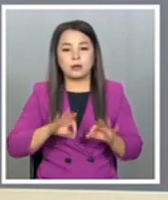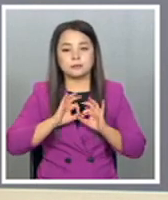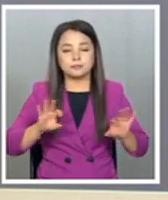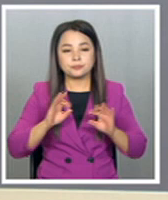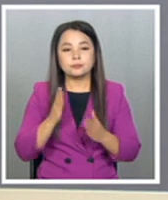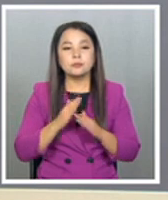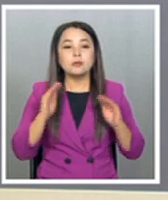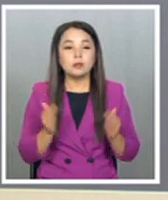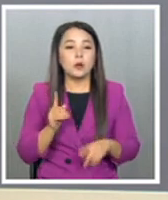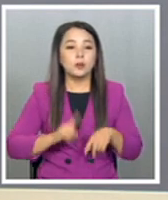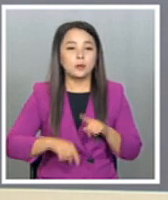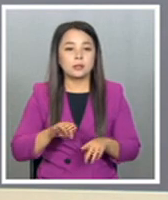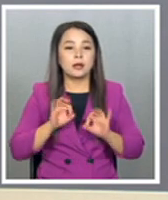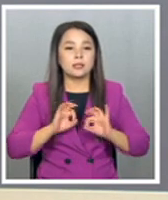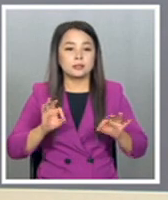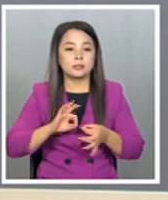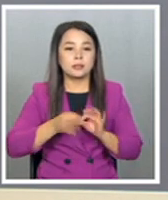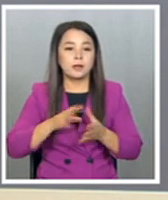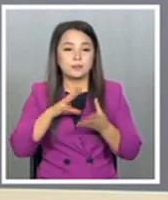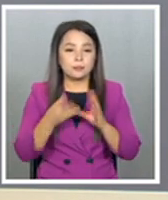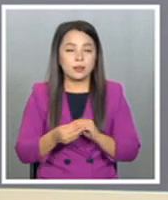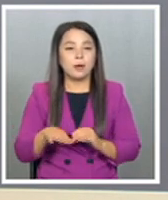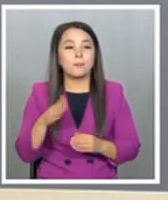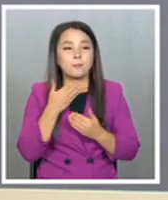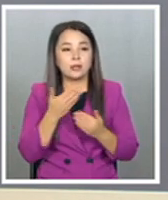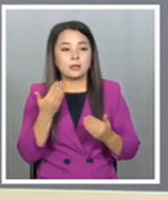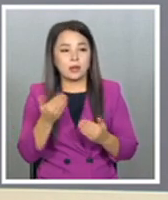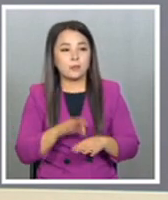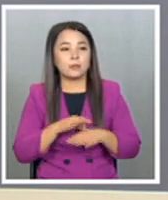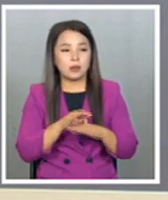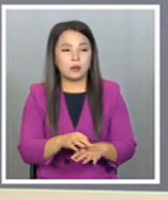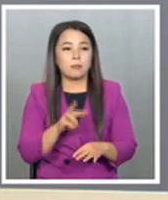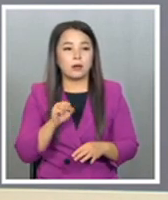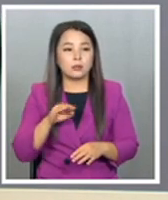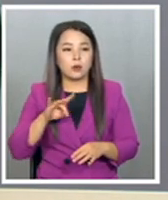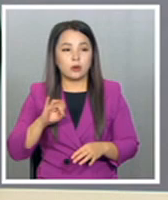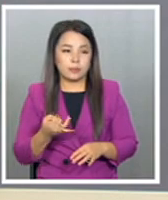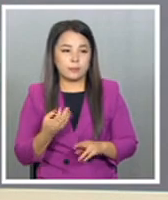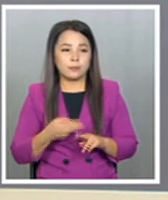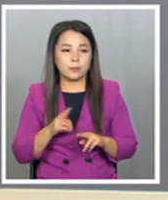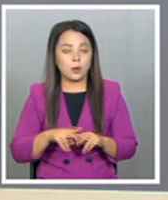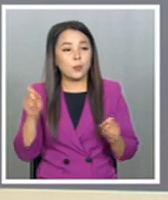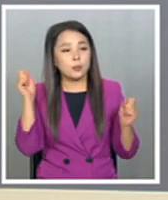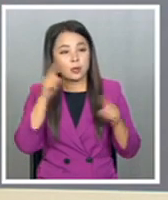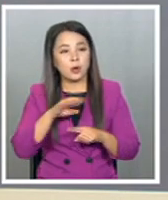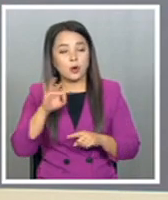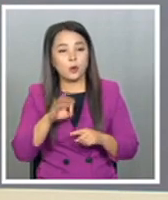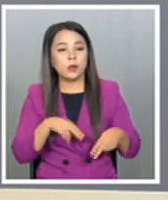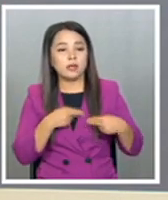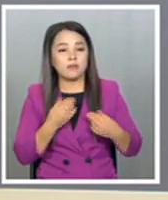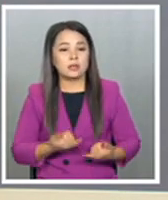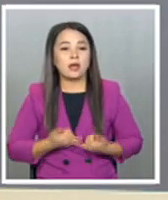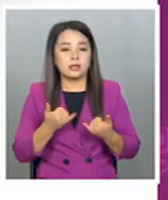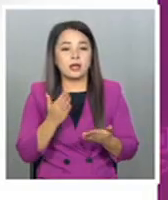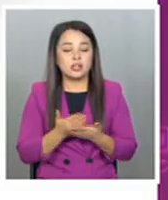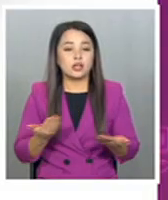«Малой Родины» в повести Валентина Распутина «Прощание с матерой». Вы узнаете о творческом и жизненном пути